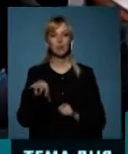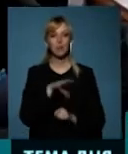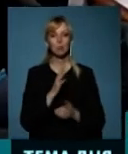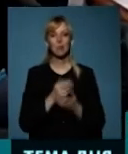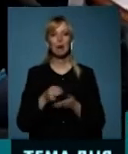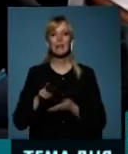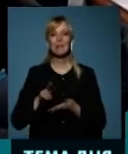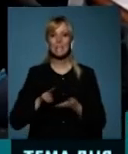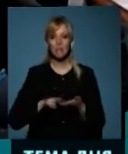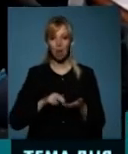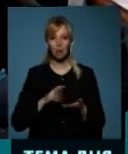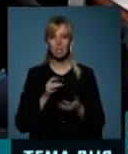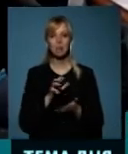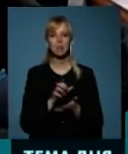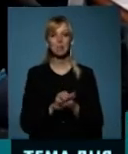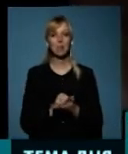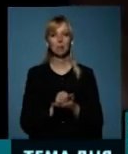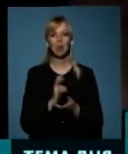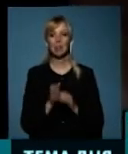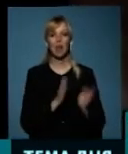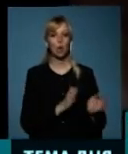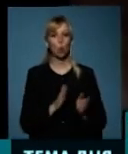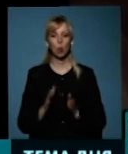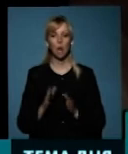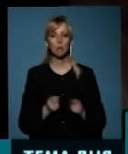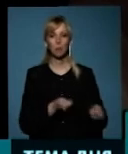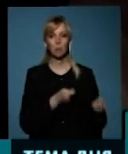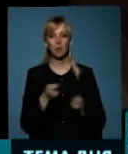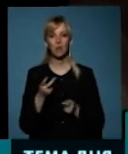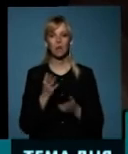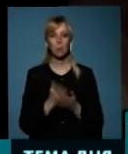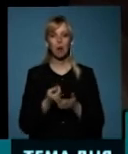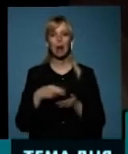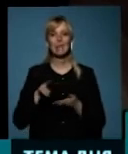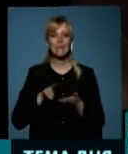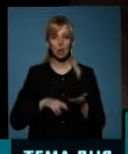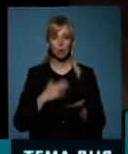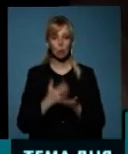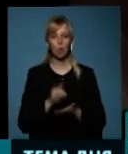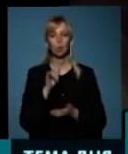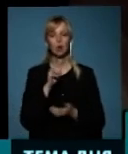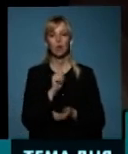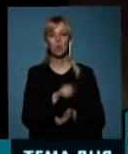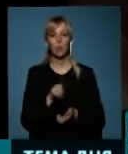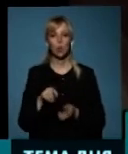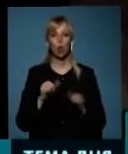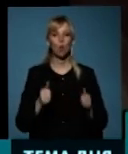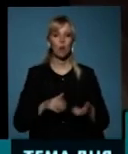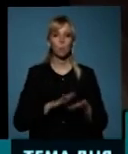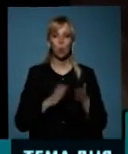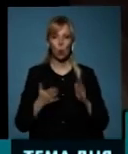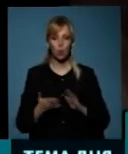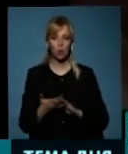є ліцензіати, які займаються нерегулярними перевезеннями, які мають ліцензію, і вони оформляють